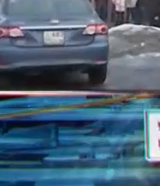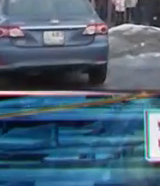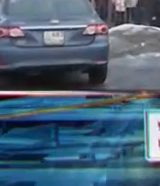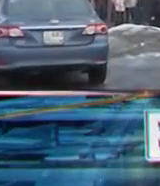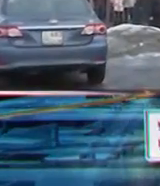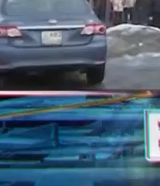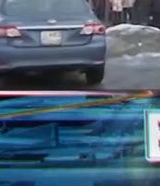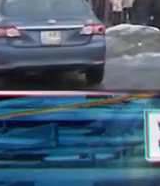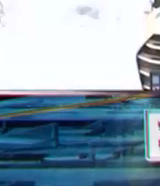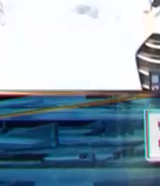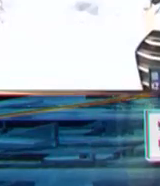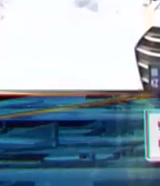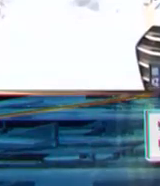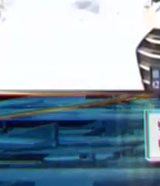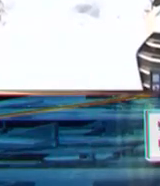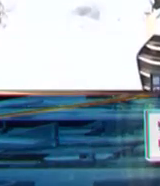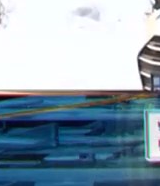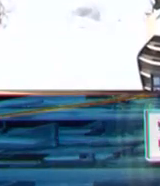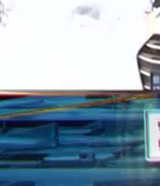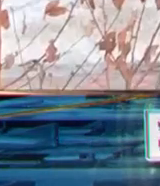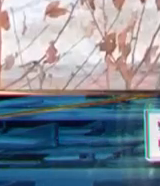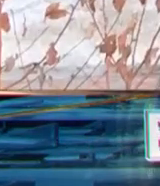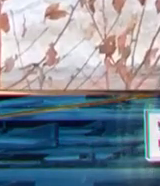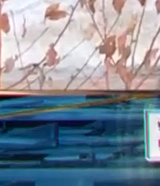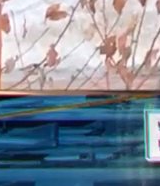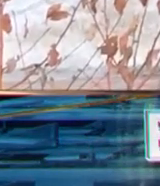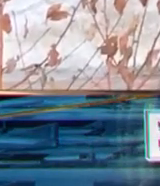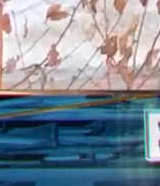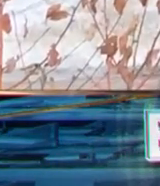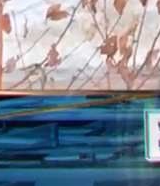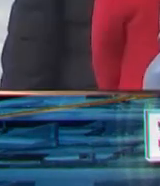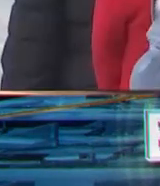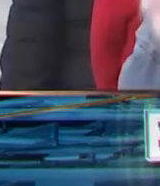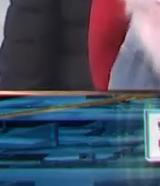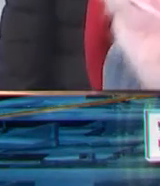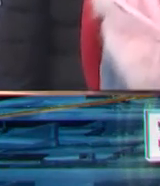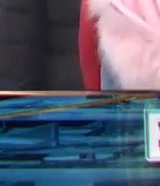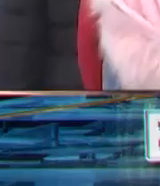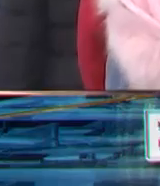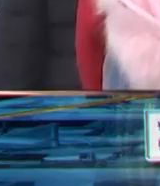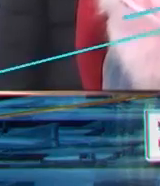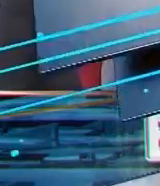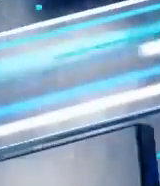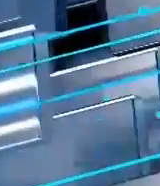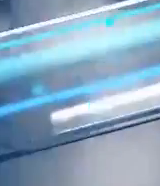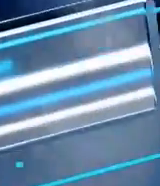Бүгін қысқы ұлттық бірыңғай тестілеу басталды. Облыста 13 мыңнан аса түлек білімдерін сынға салды.